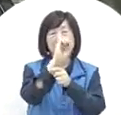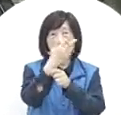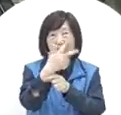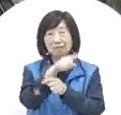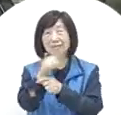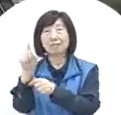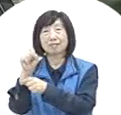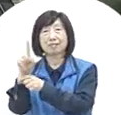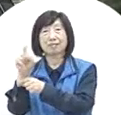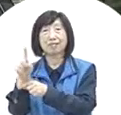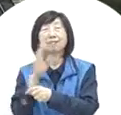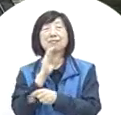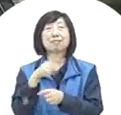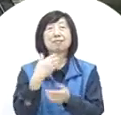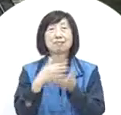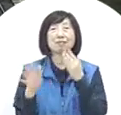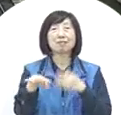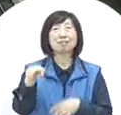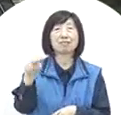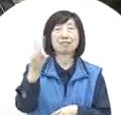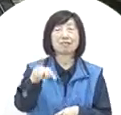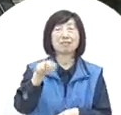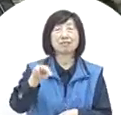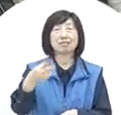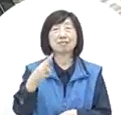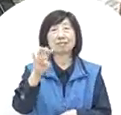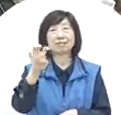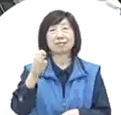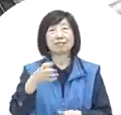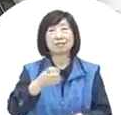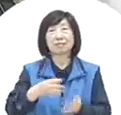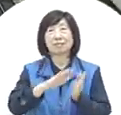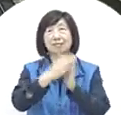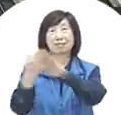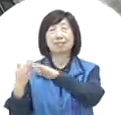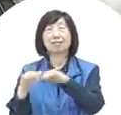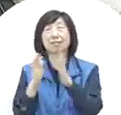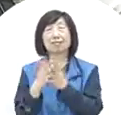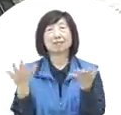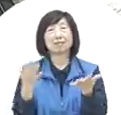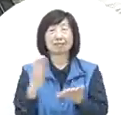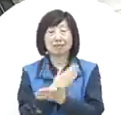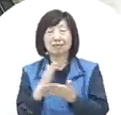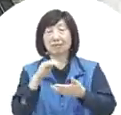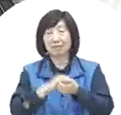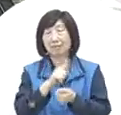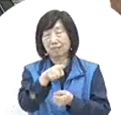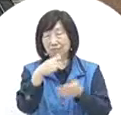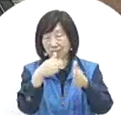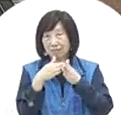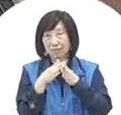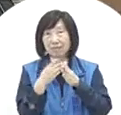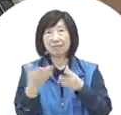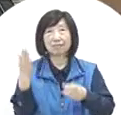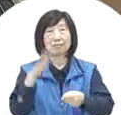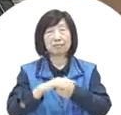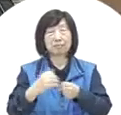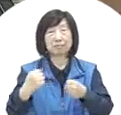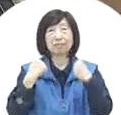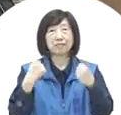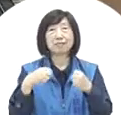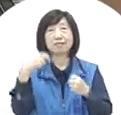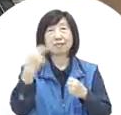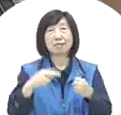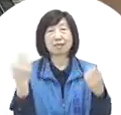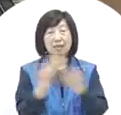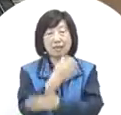出评的有高达2344栋，我们完成已经判定就是它需要所谓的补强或相关的更